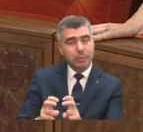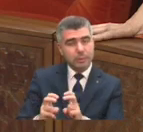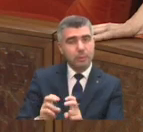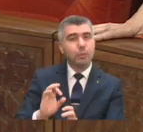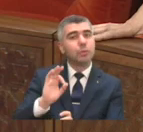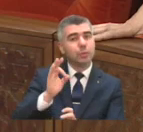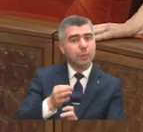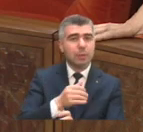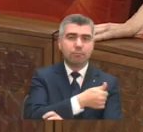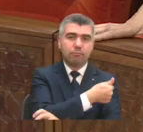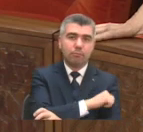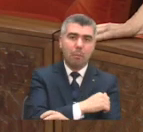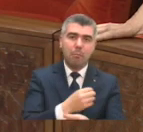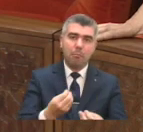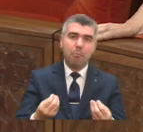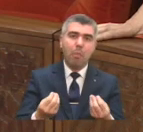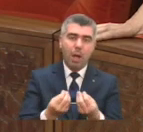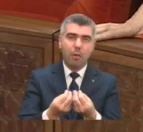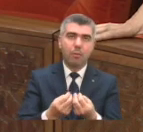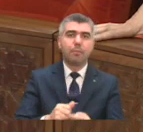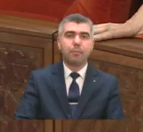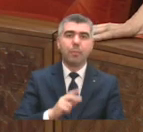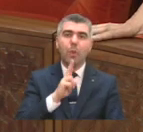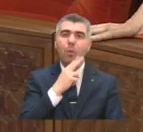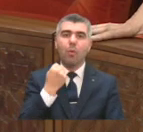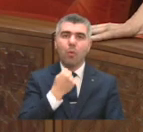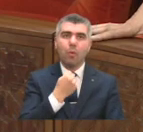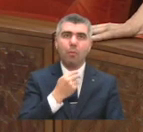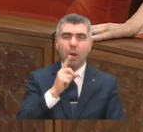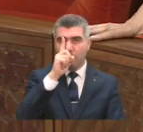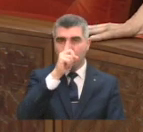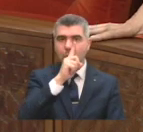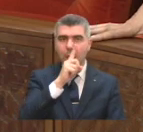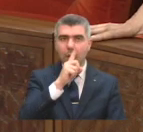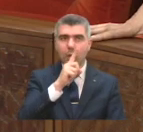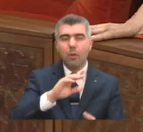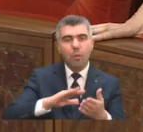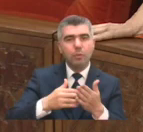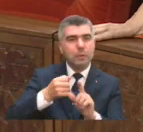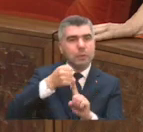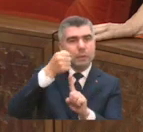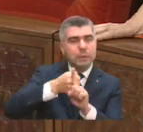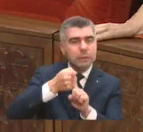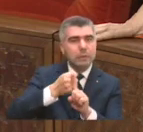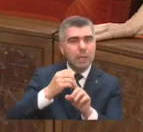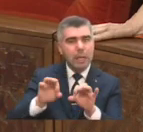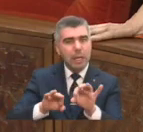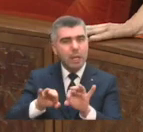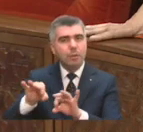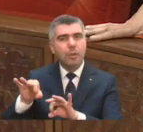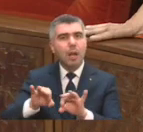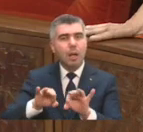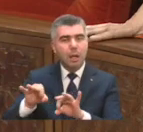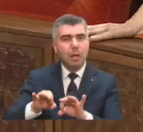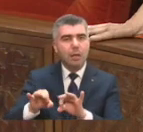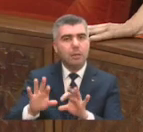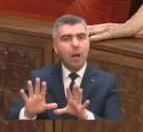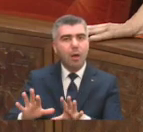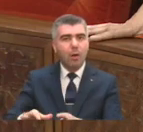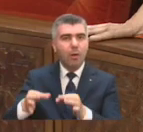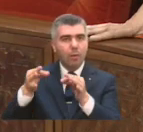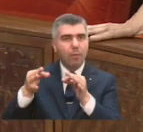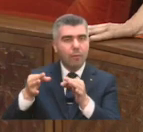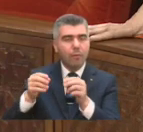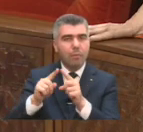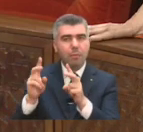كبير ومهول، واللي الحكومه عازمه باش ترجع في هذا الخصاص هذا باجراءات، ومجموعه الاجراءات راه كاين